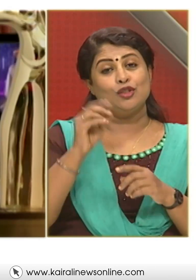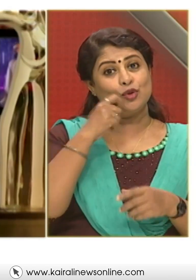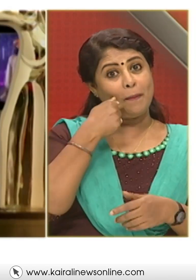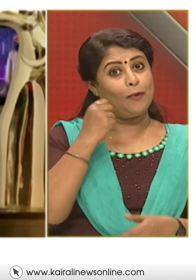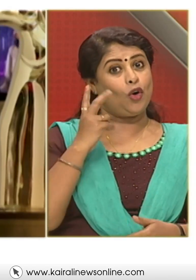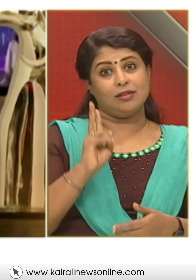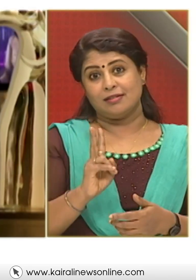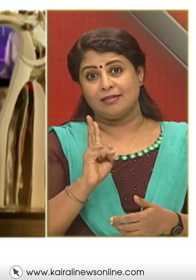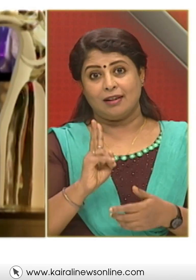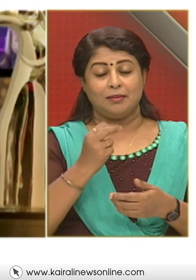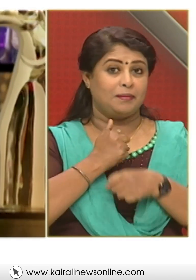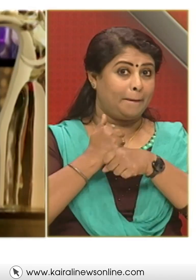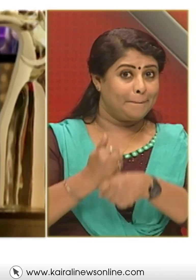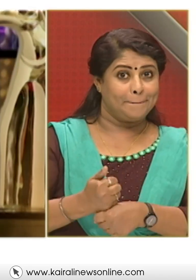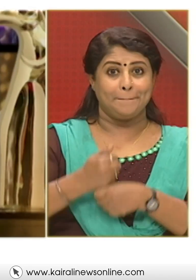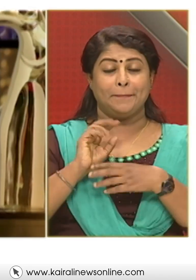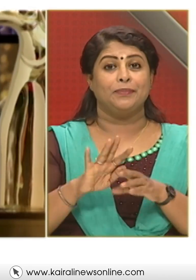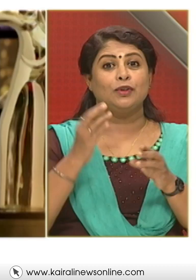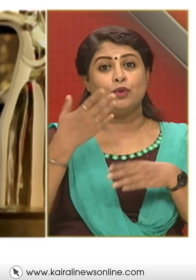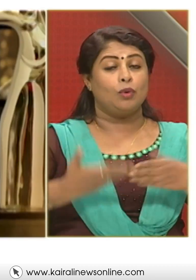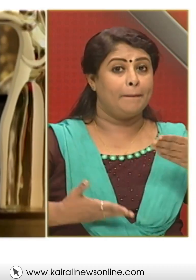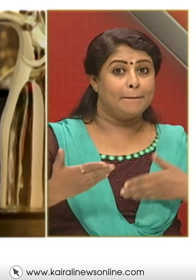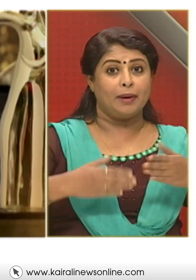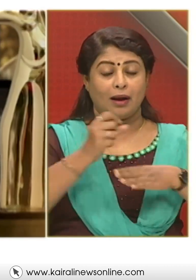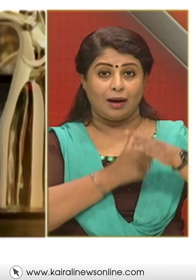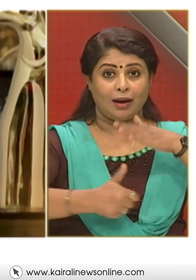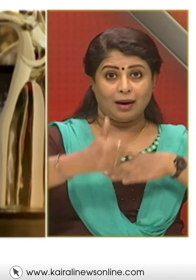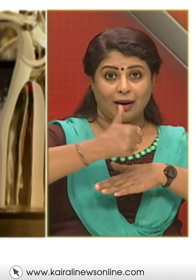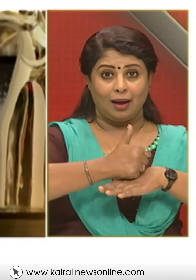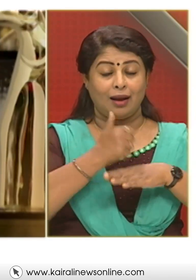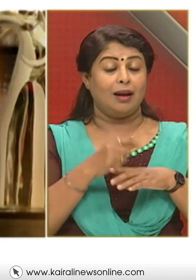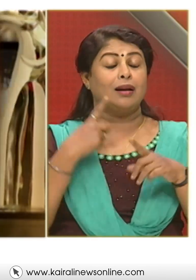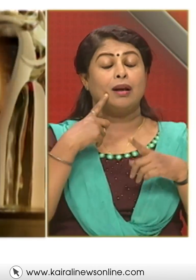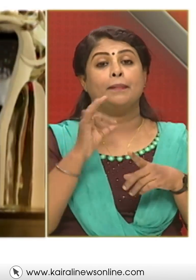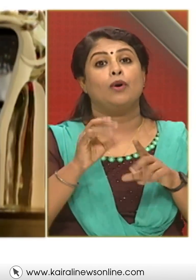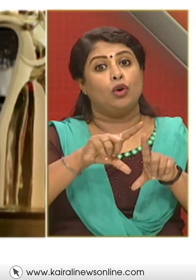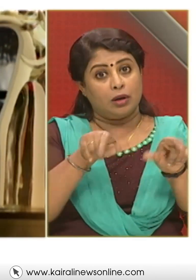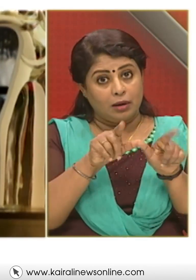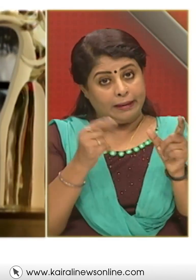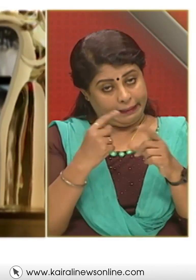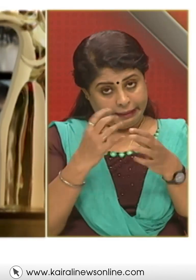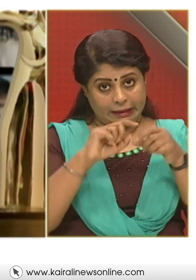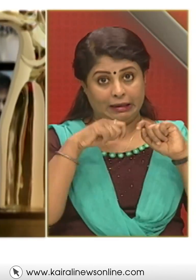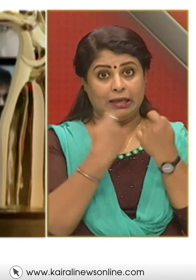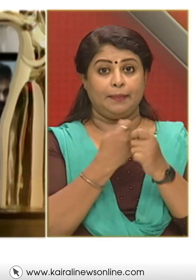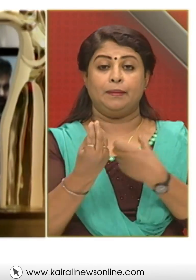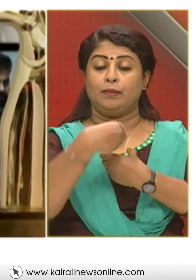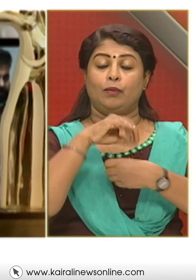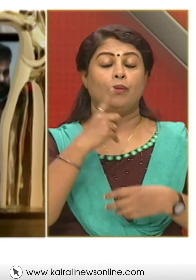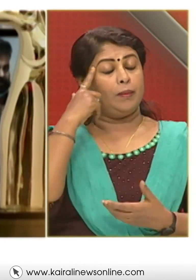സോളുമാണ് മികച്ച ബാലതാരങ്ങൾ ബംഗാളി സംവിധായകനും നടനുമായ ഗൗതം ഘോഷ് അധ്യക്ഷനായ ജൂറിയാണ് പുരസ്കാരം നിശ്ചയിച്ചത് കൈരളി ന്യൂസ്